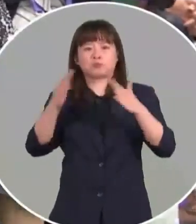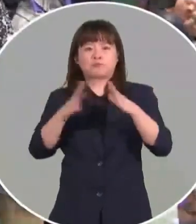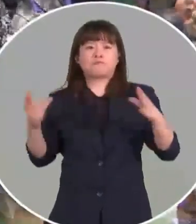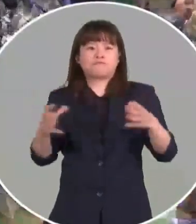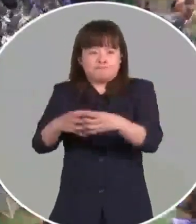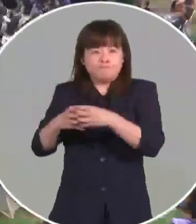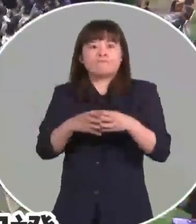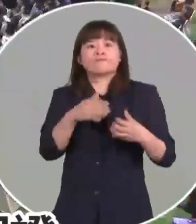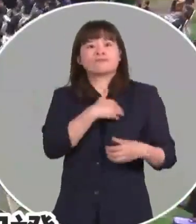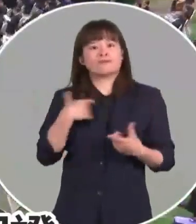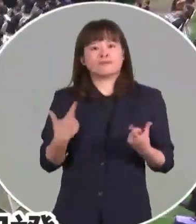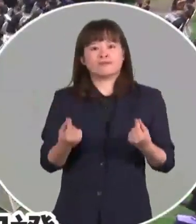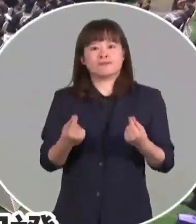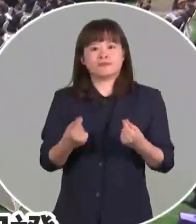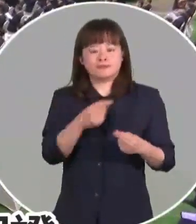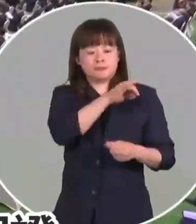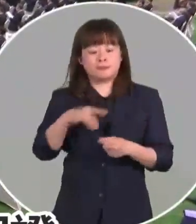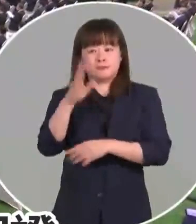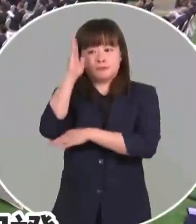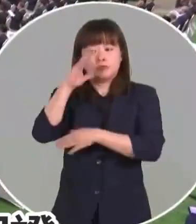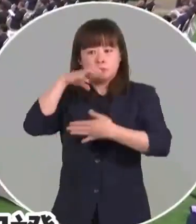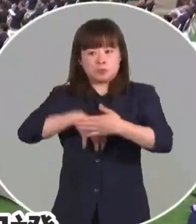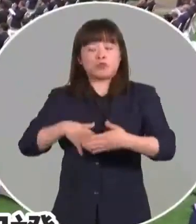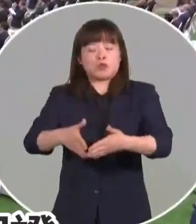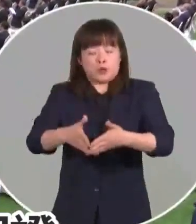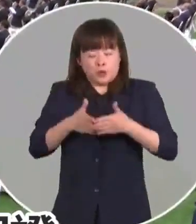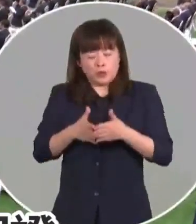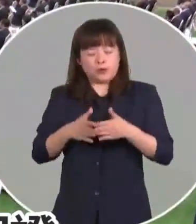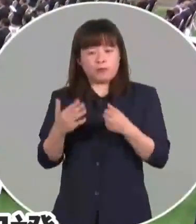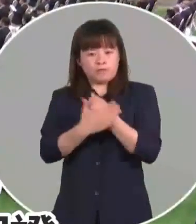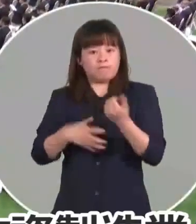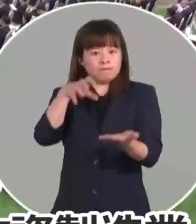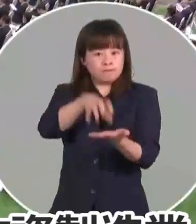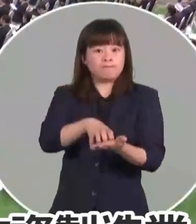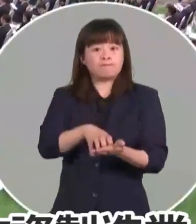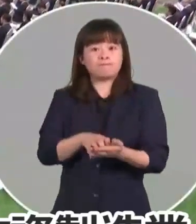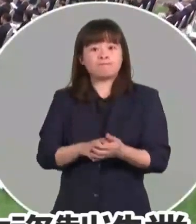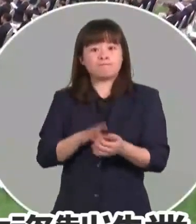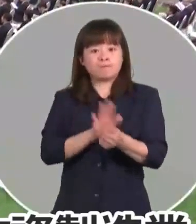队，借由政府对内部需求的保证，